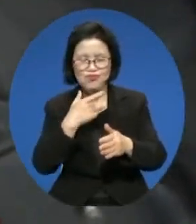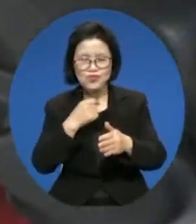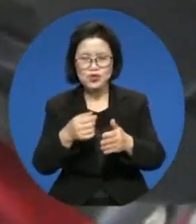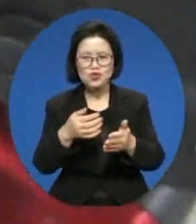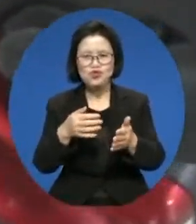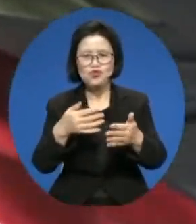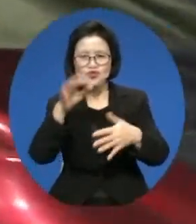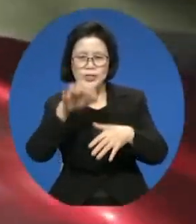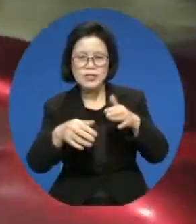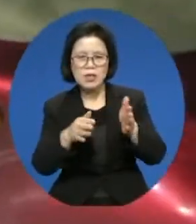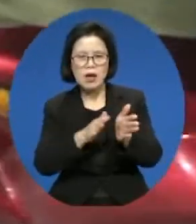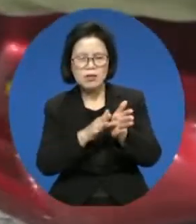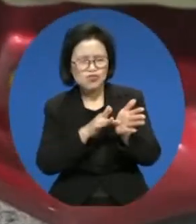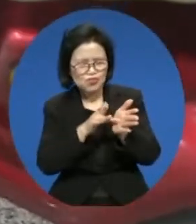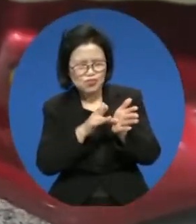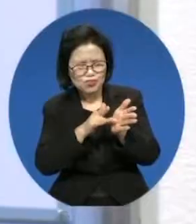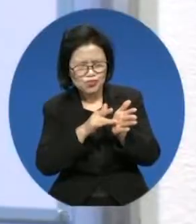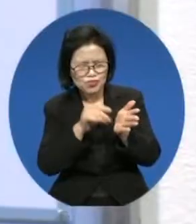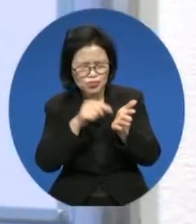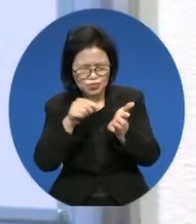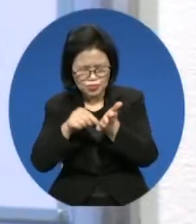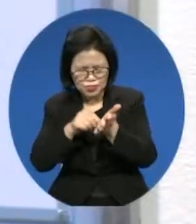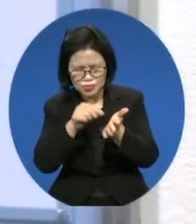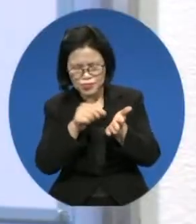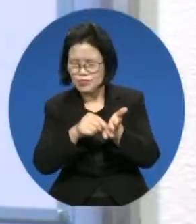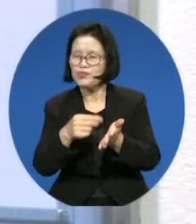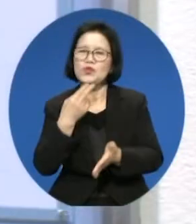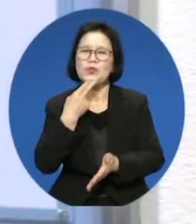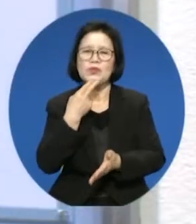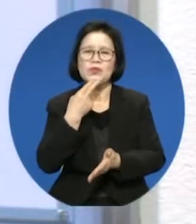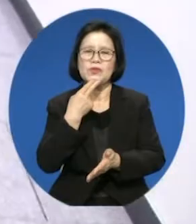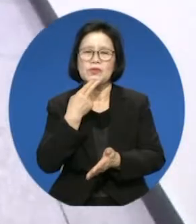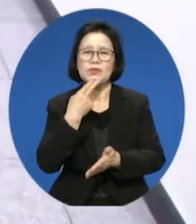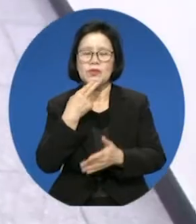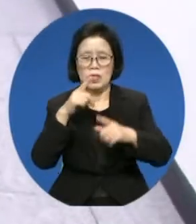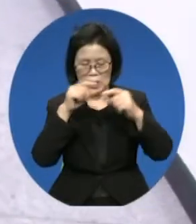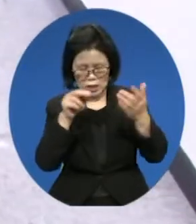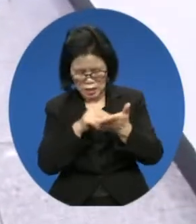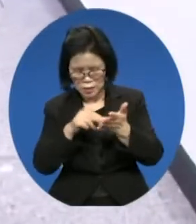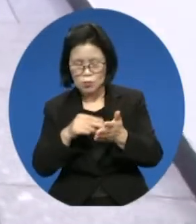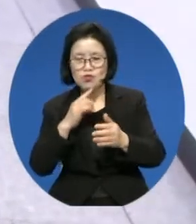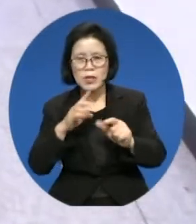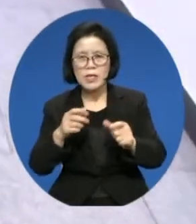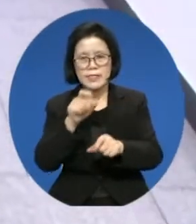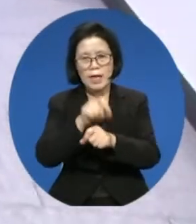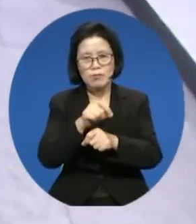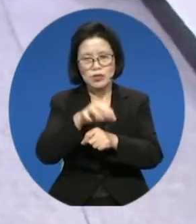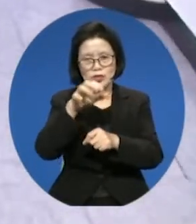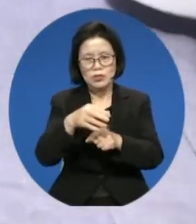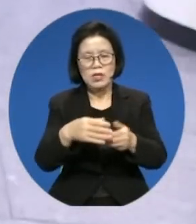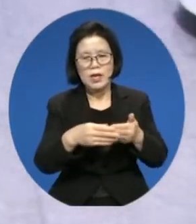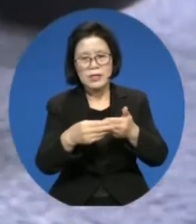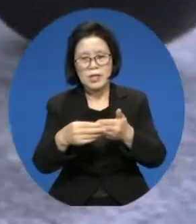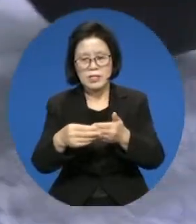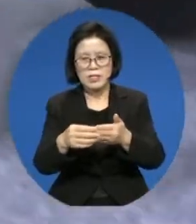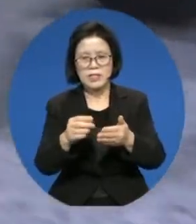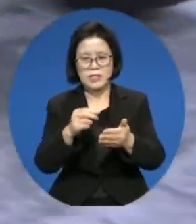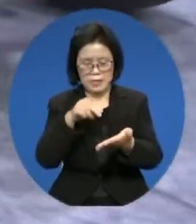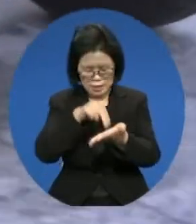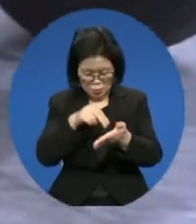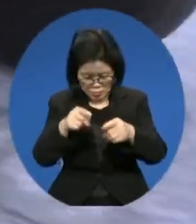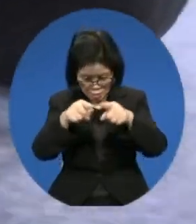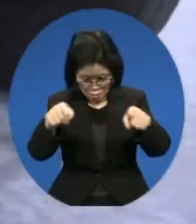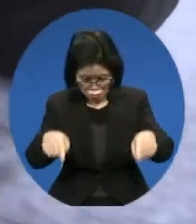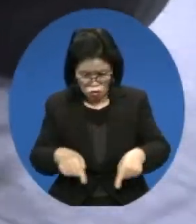알려줄 점자 안내판 은 없습니다 안내판 뿐만이 아닙니다 사무실 위치 까지 안내하는 점자블록 쫓아 찾아볼 수